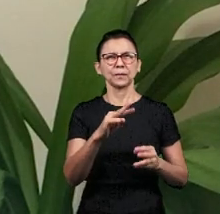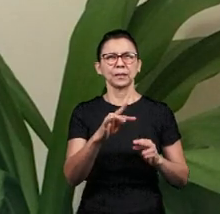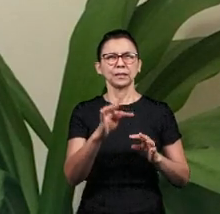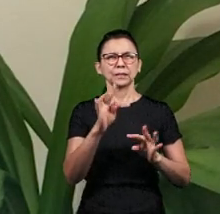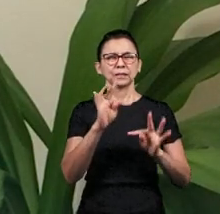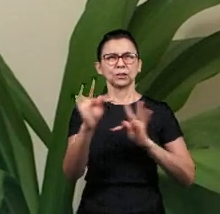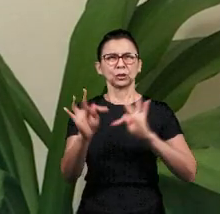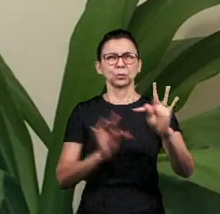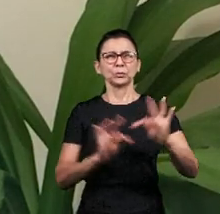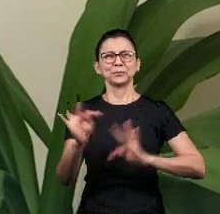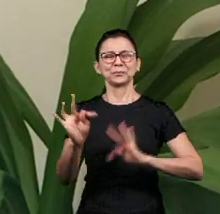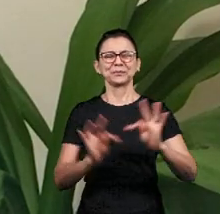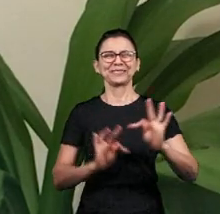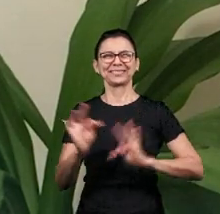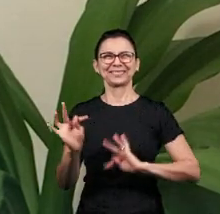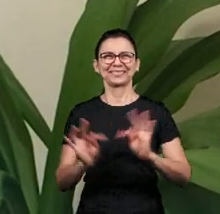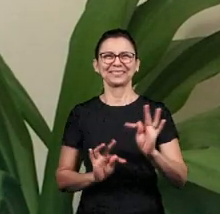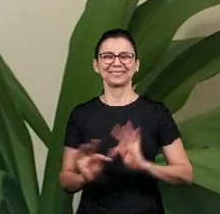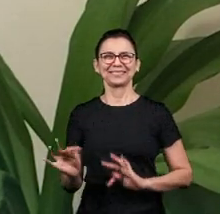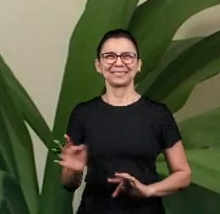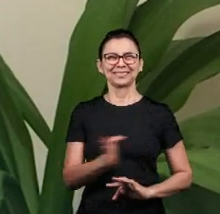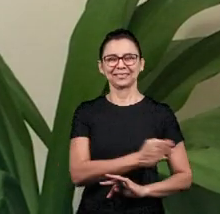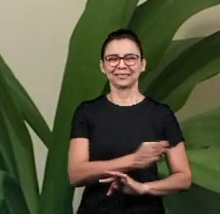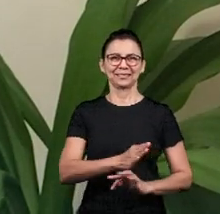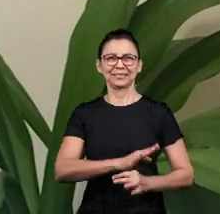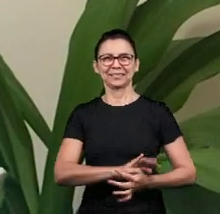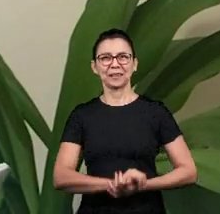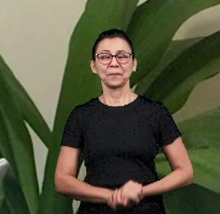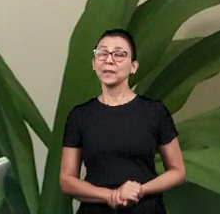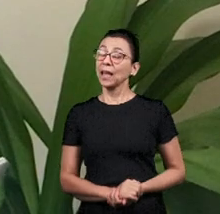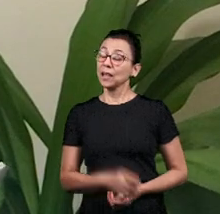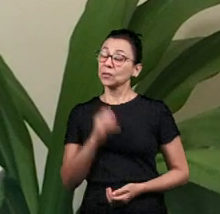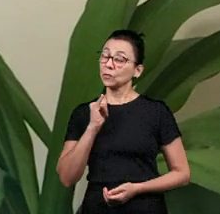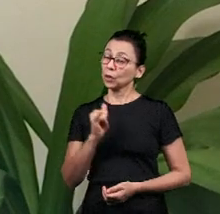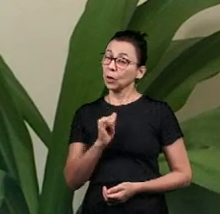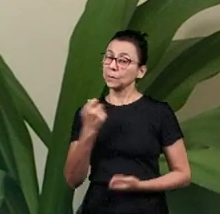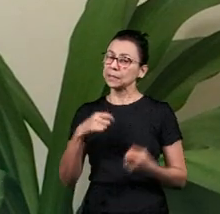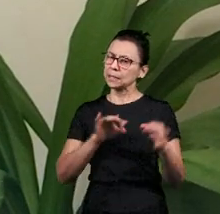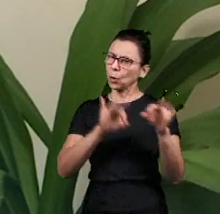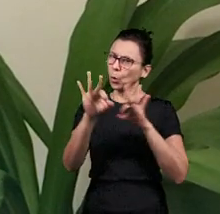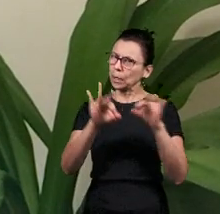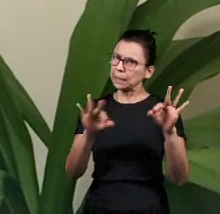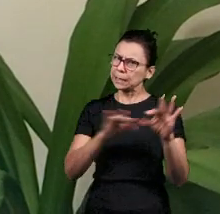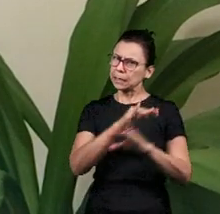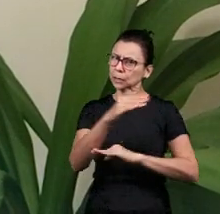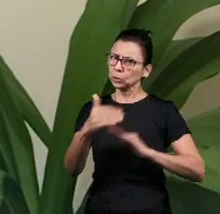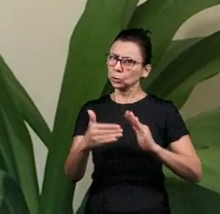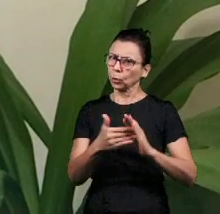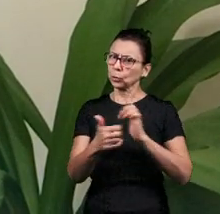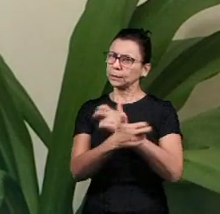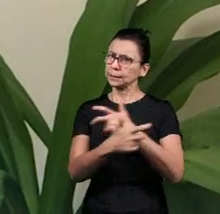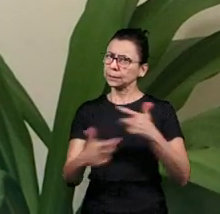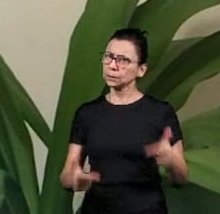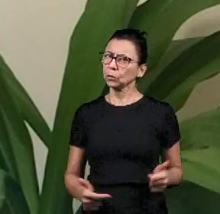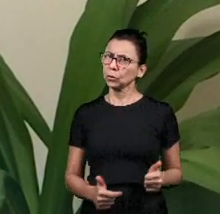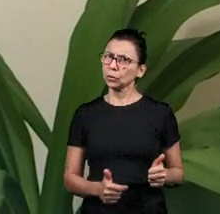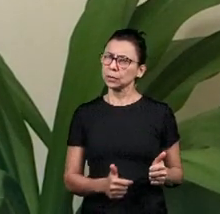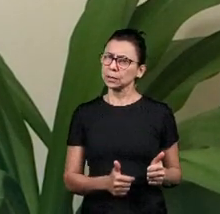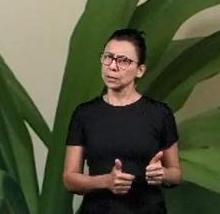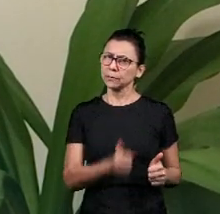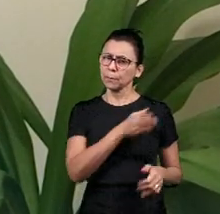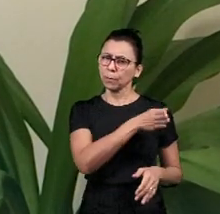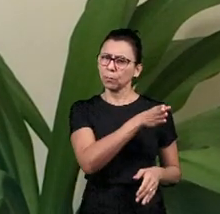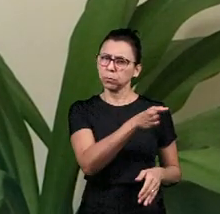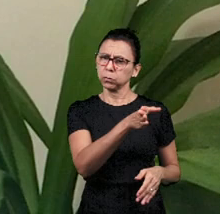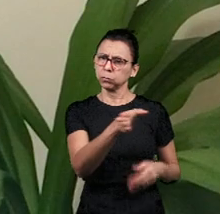à Crète, afin que tu puisses mettre en bon ordre les choses qui restent encore, et de ville en ville, tu puisses établir